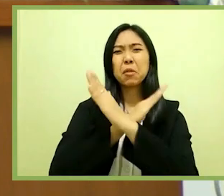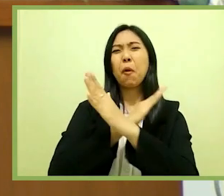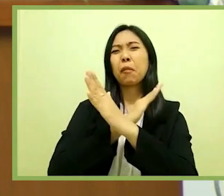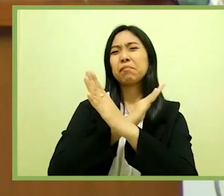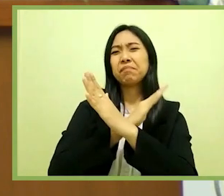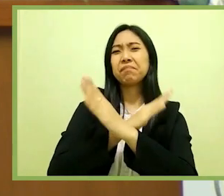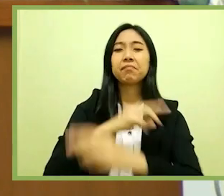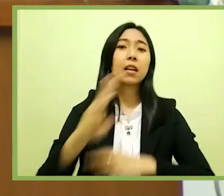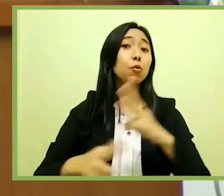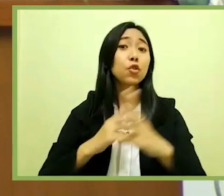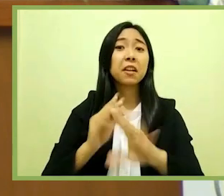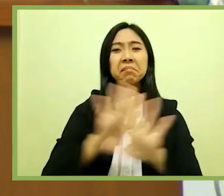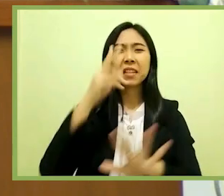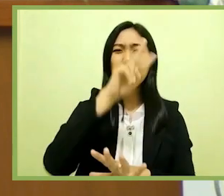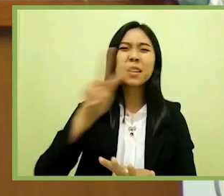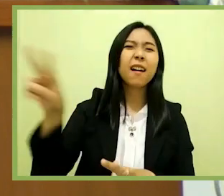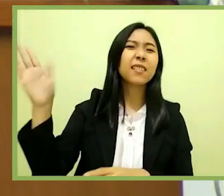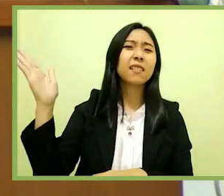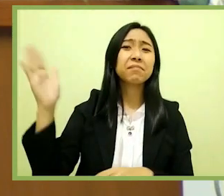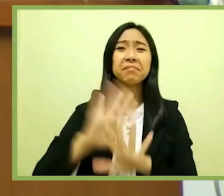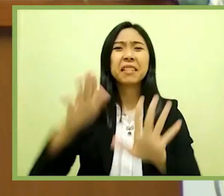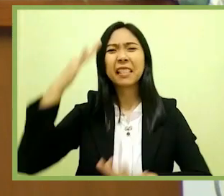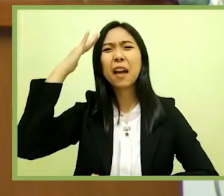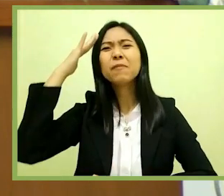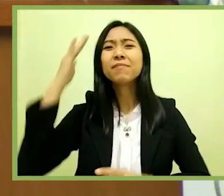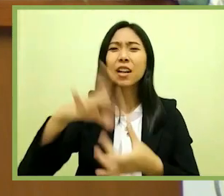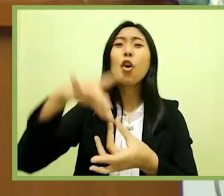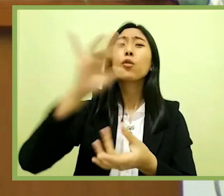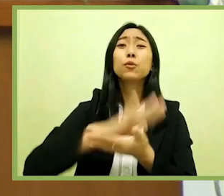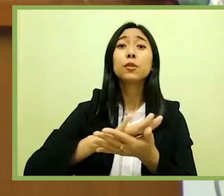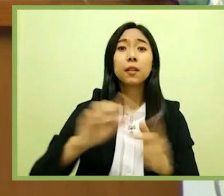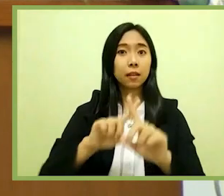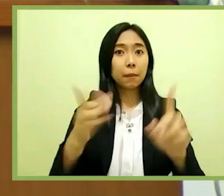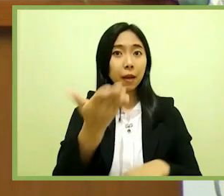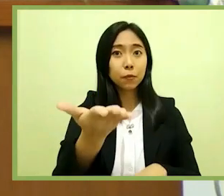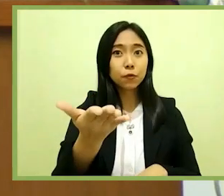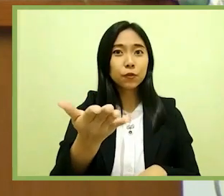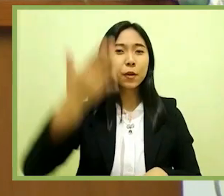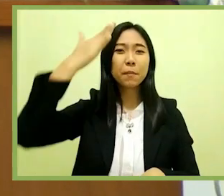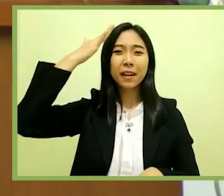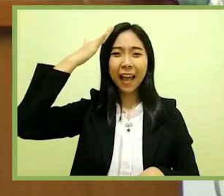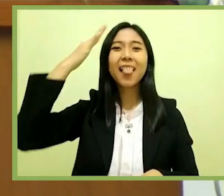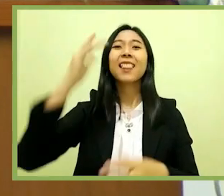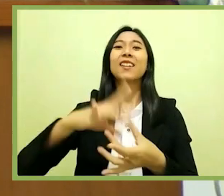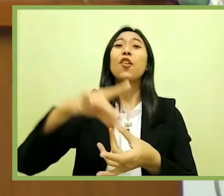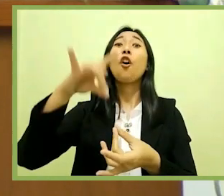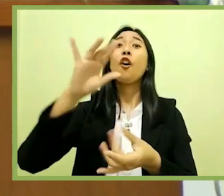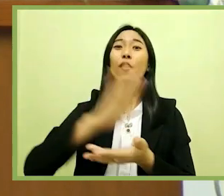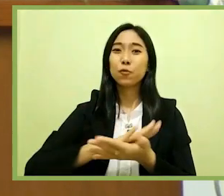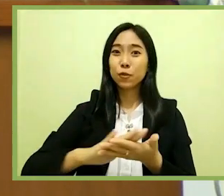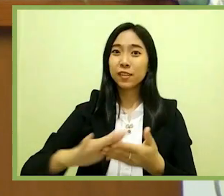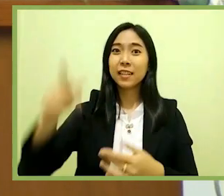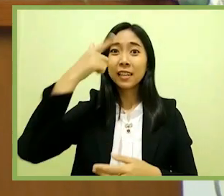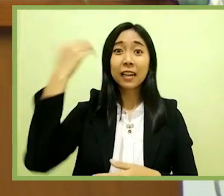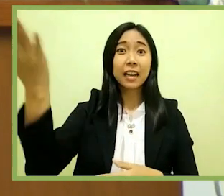dunia tidak melihat dia dan tidak mengenal dia. Tetapi kamu mengenal dia, sebab ia menyertai kamu